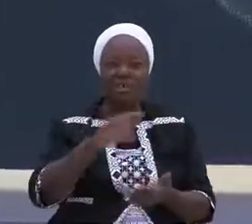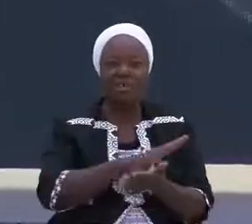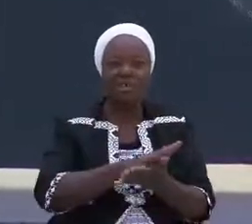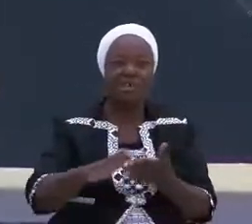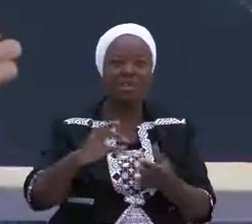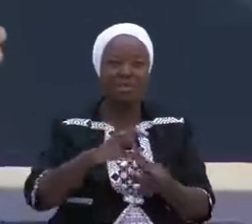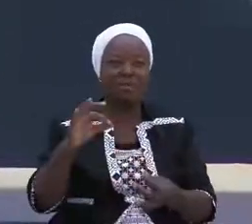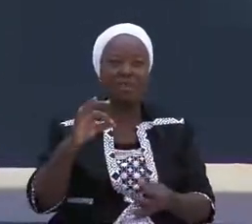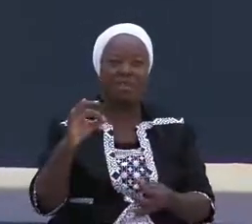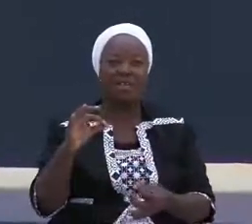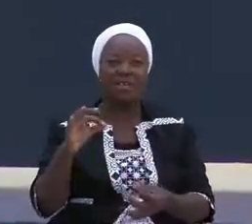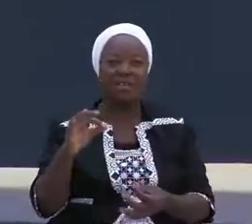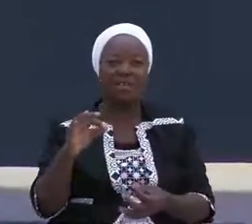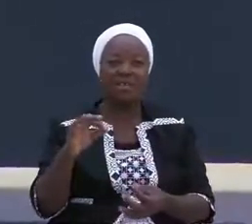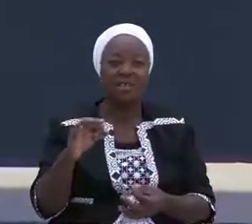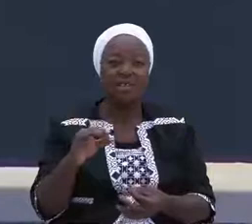des esprits impurs,